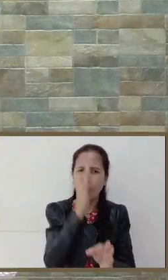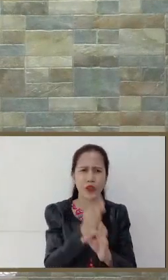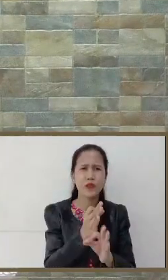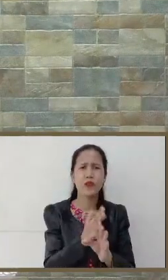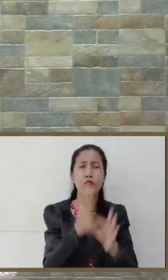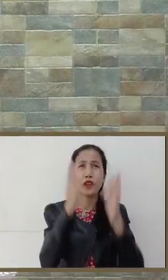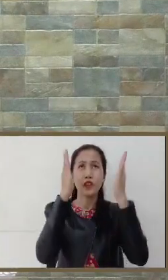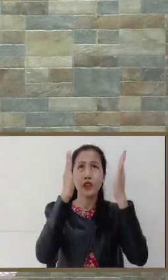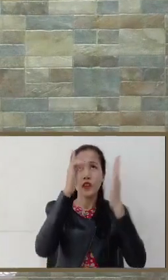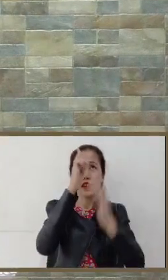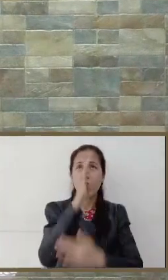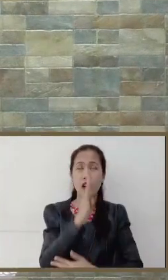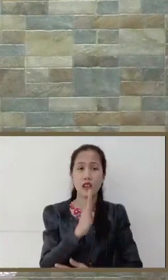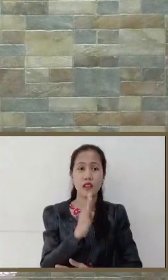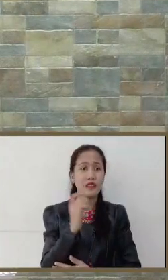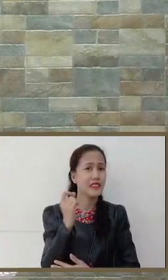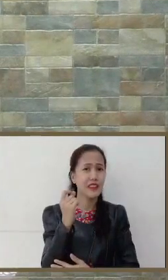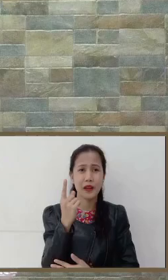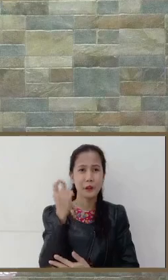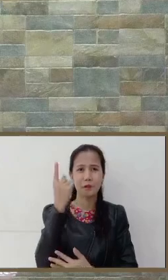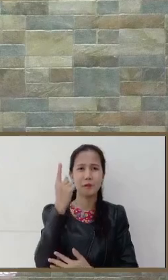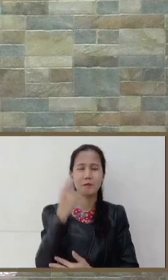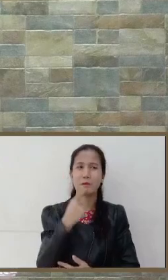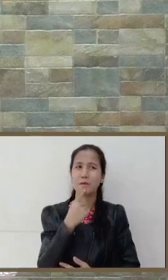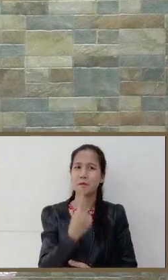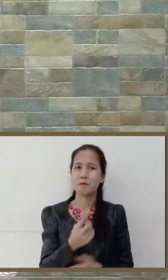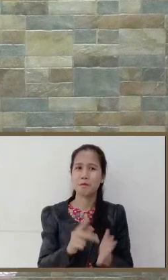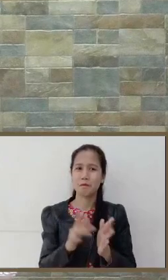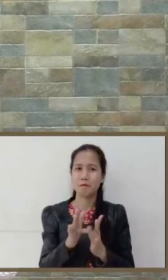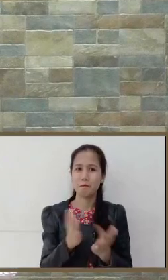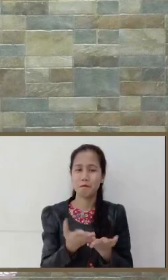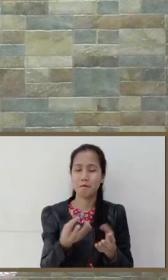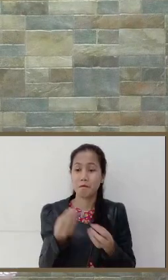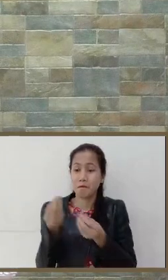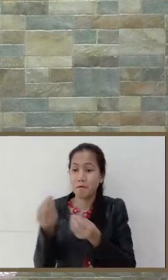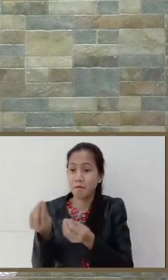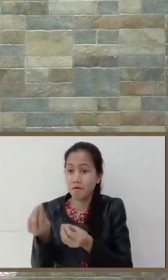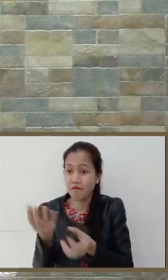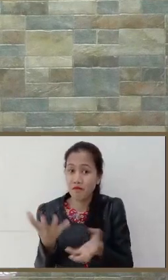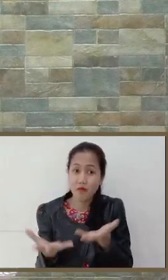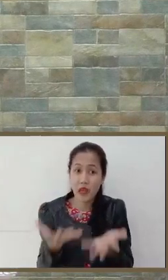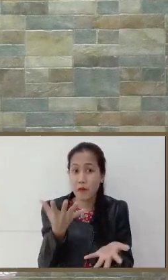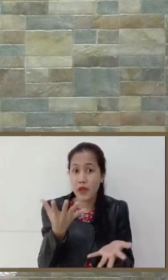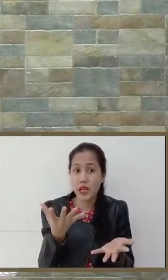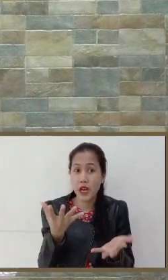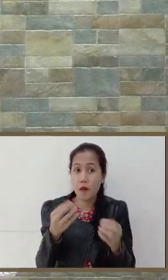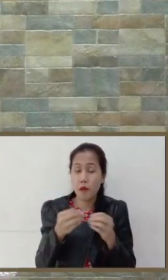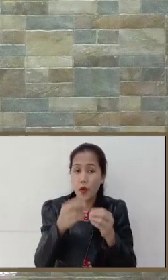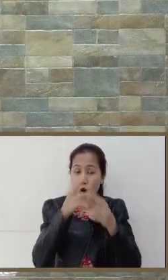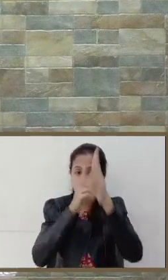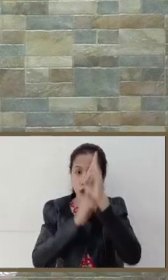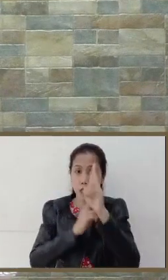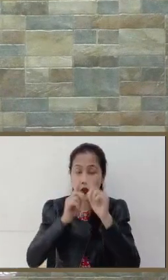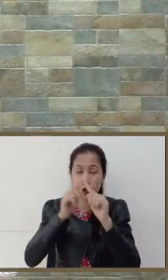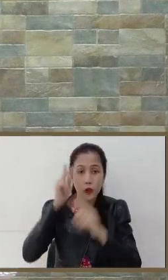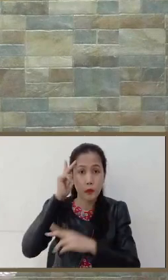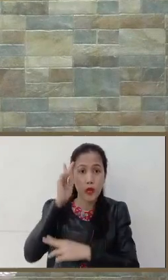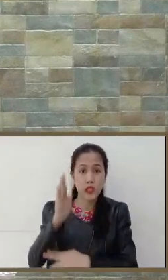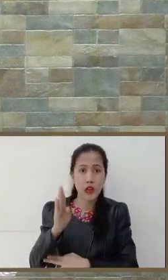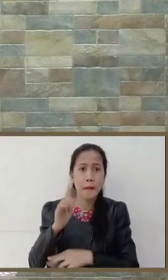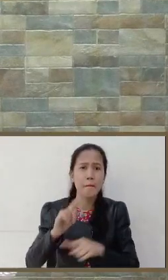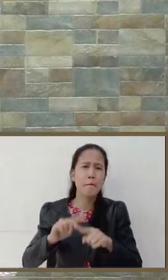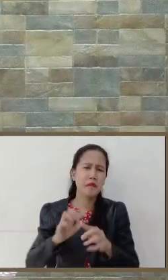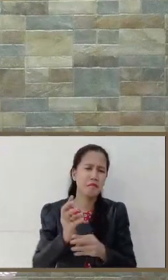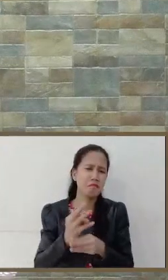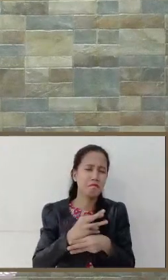Bakit? Pinagkatiwala yan sa iyo ng Diyos eh. Sabi nga ng Biblia, bigyan mo yan ng double honor eh. Pero mga kapatid, siguraduhin po natin na yung source ng ating connection sa